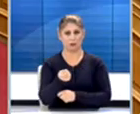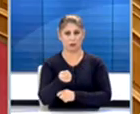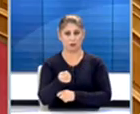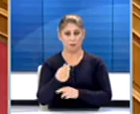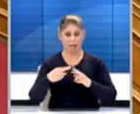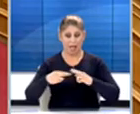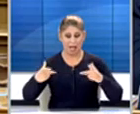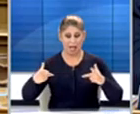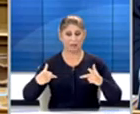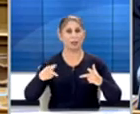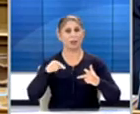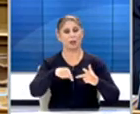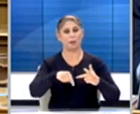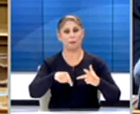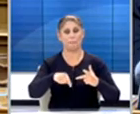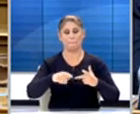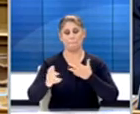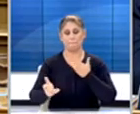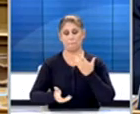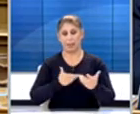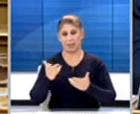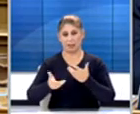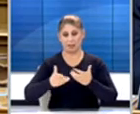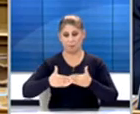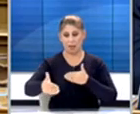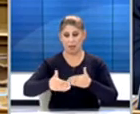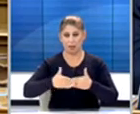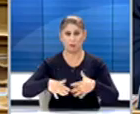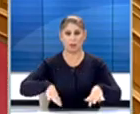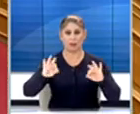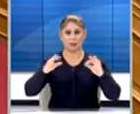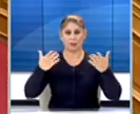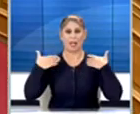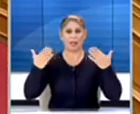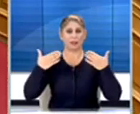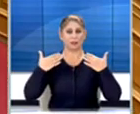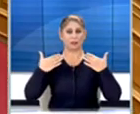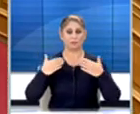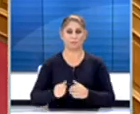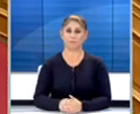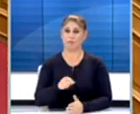να ξεκινάει την άνοιξη. Επιτελικό κράτος. Συγχαρητήρια.